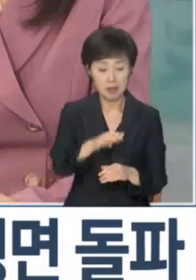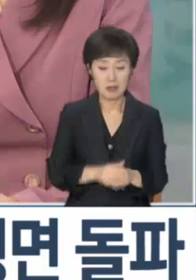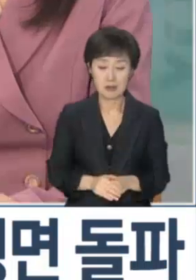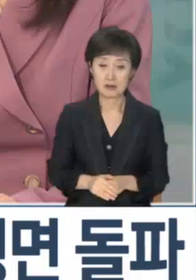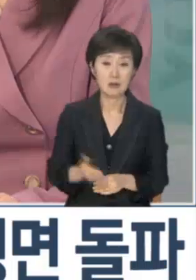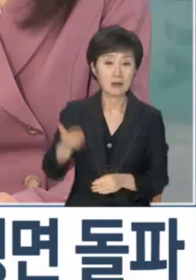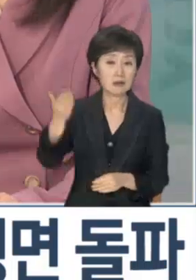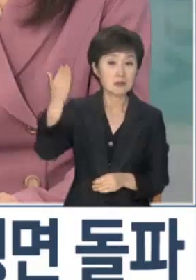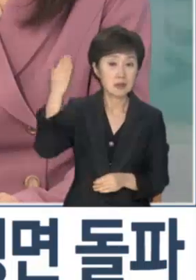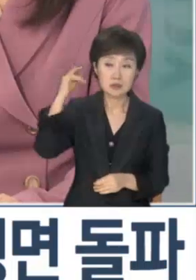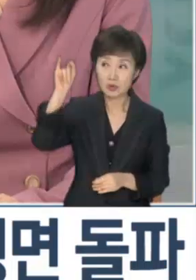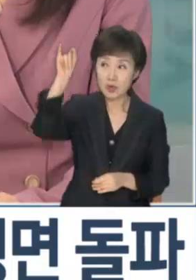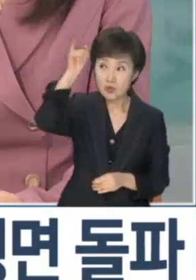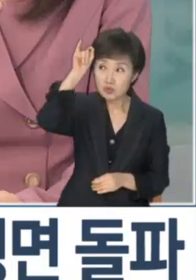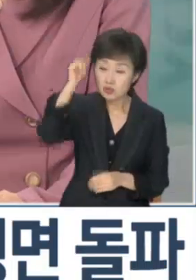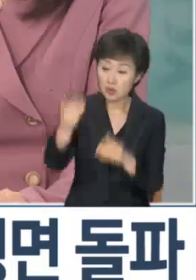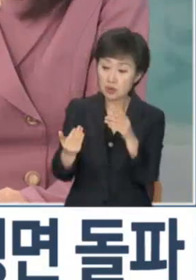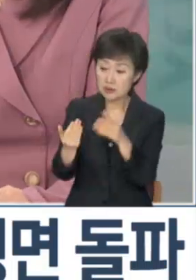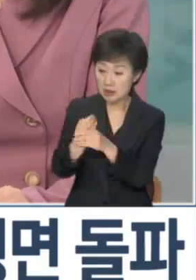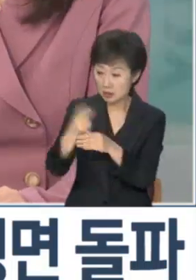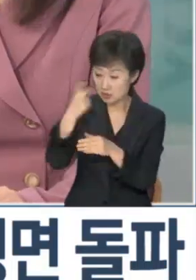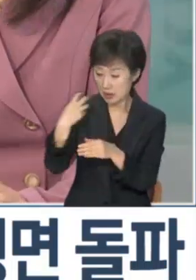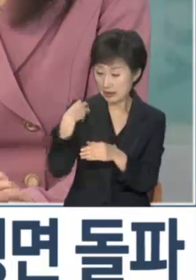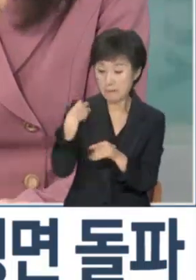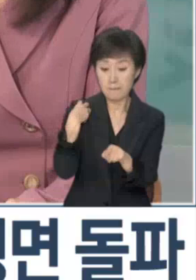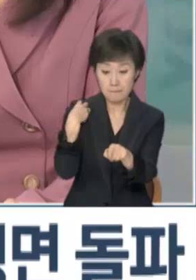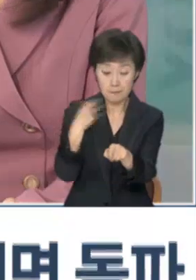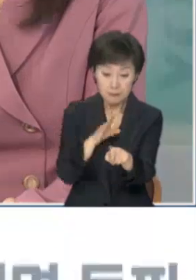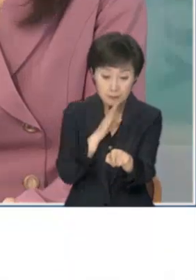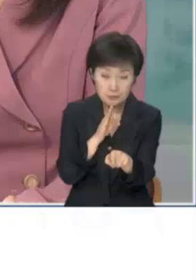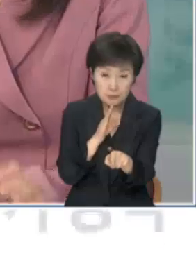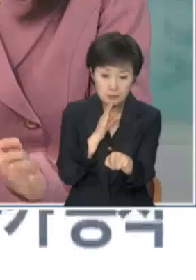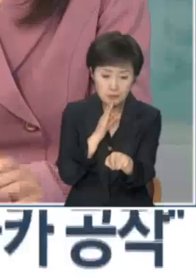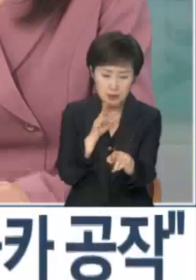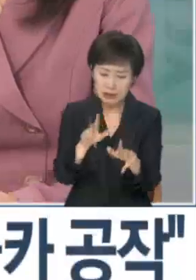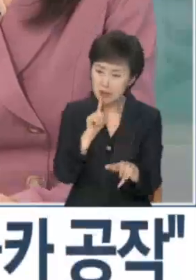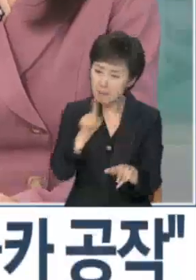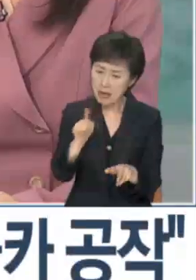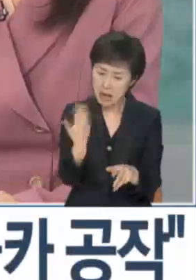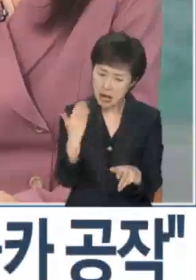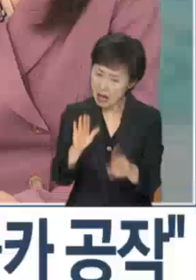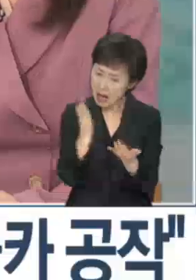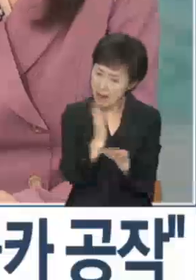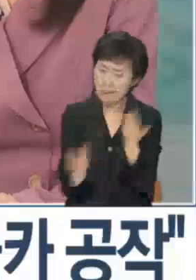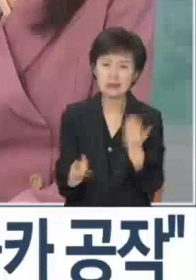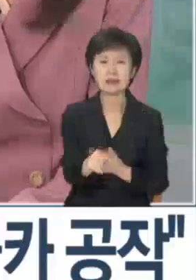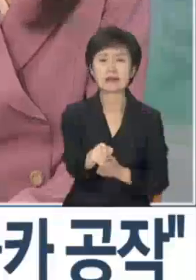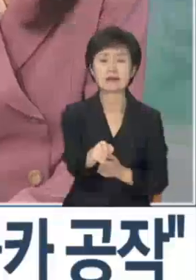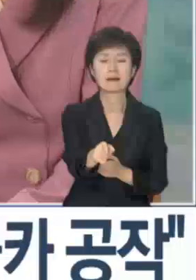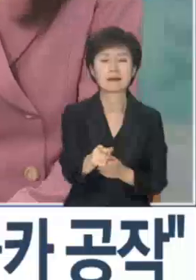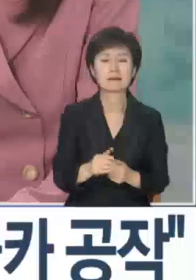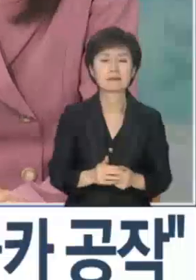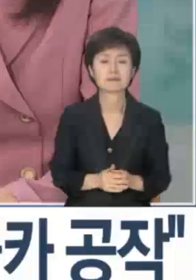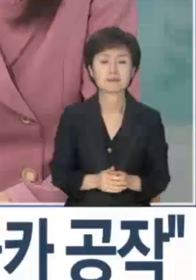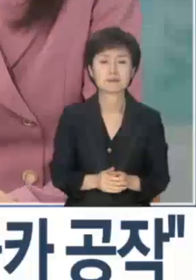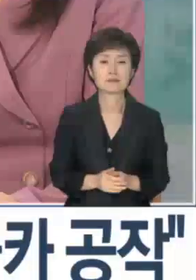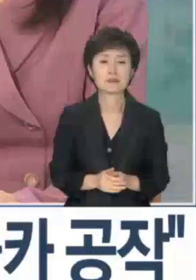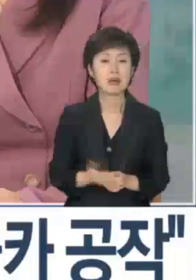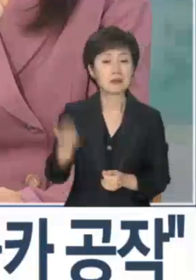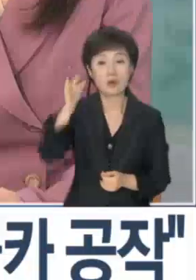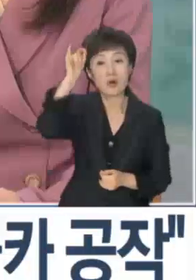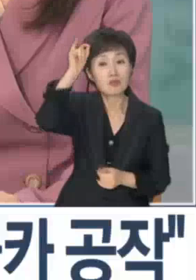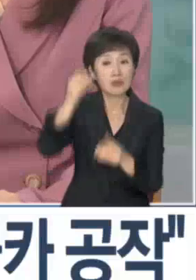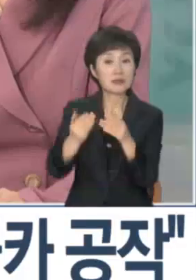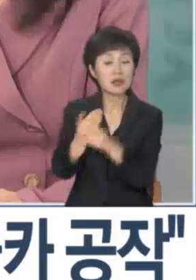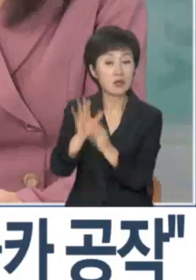국정농단 특검에 참여하셨던 한동훈 장관께서 이런 말씀을 하신다는 것이 좀 제 입장에서는 납득이 가진 않았습니다. 국정농단